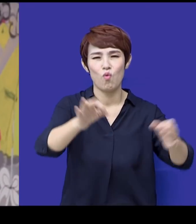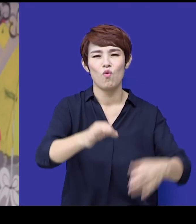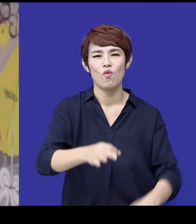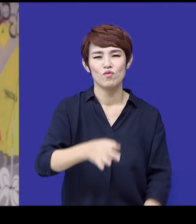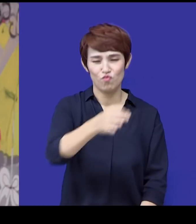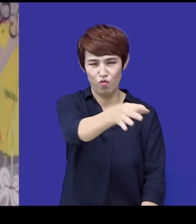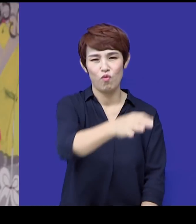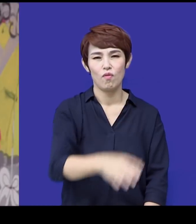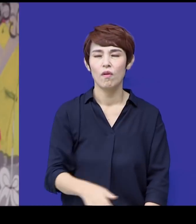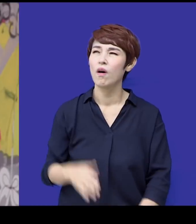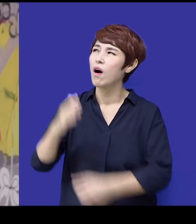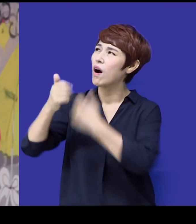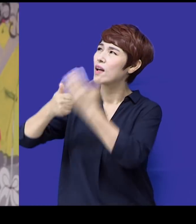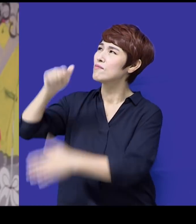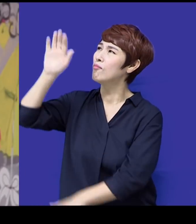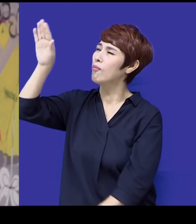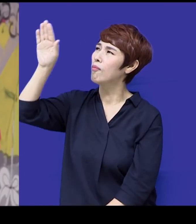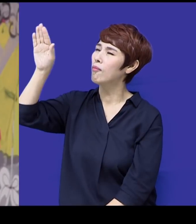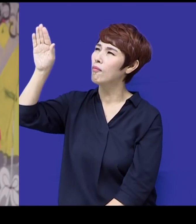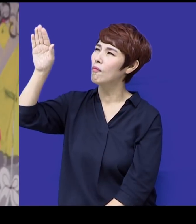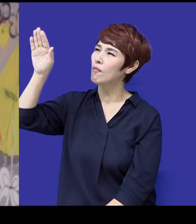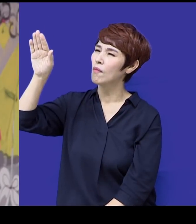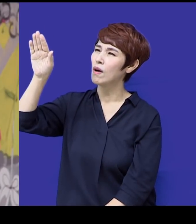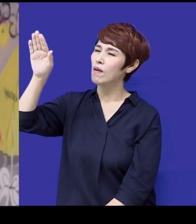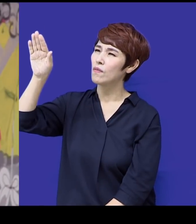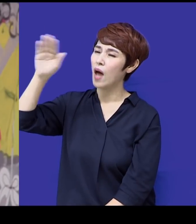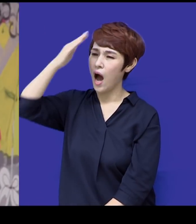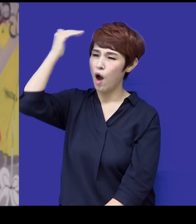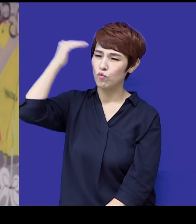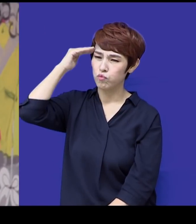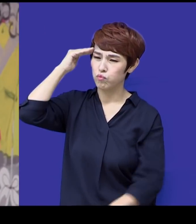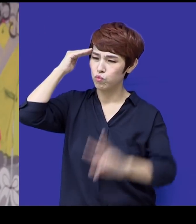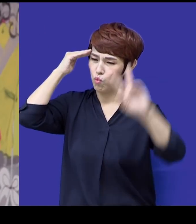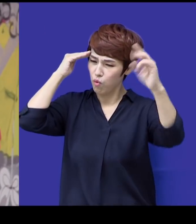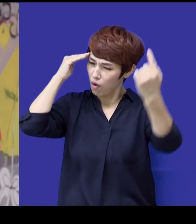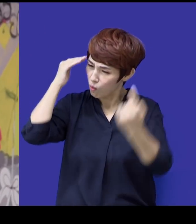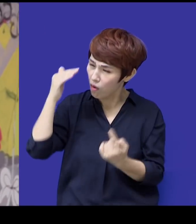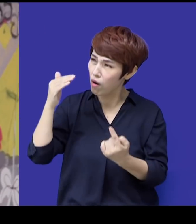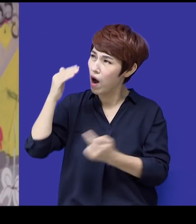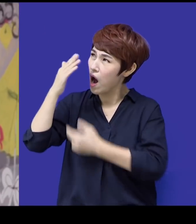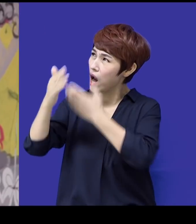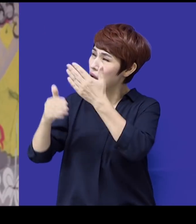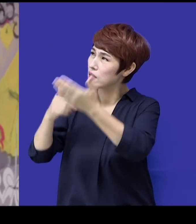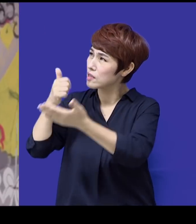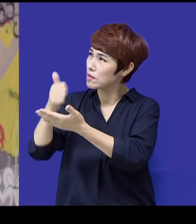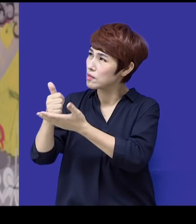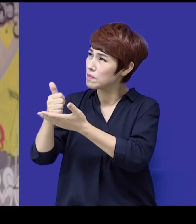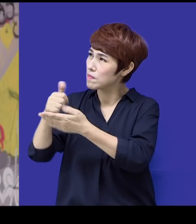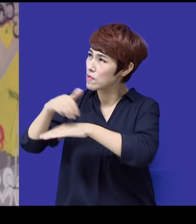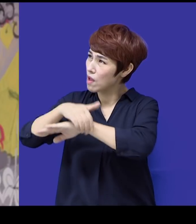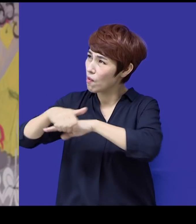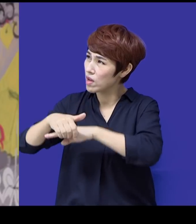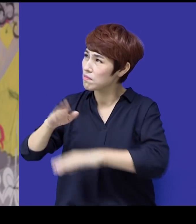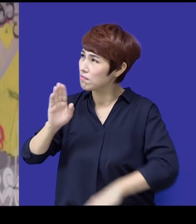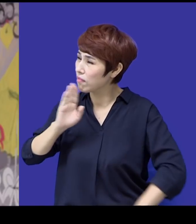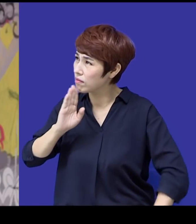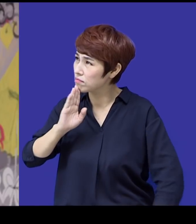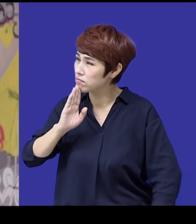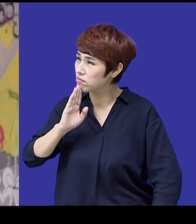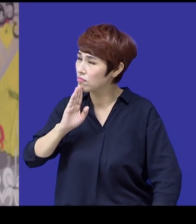하나님 앞에 그랬죠. 이거 다시 돌아오고 이런 거 하나님 뜻이 아니면 다시 돌아오지는